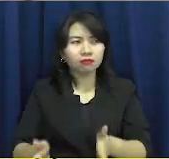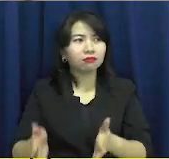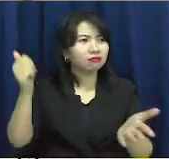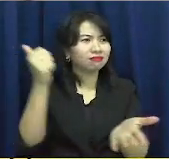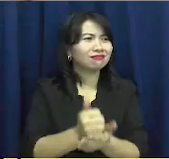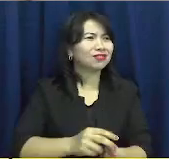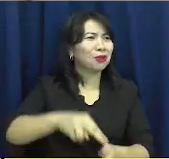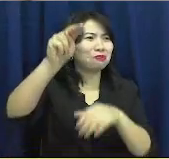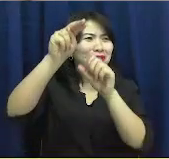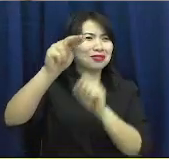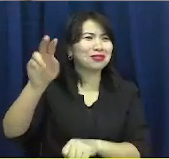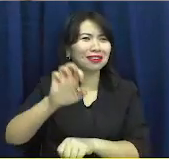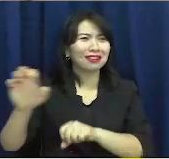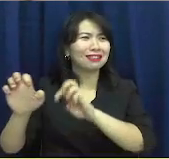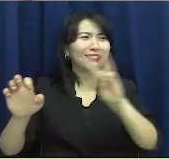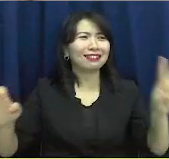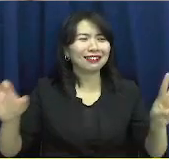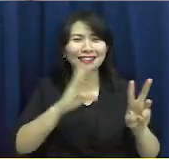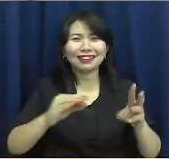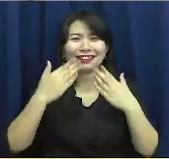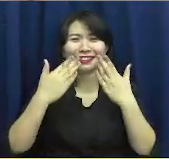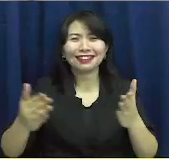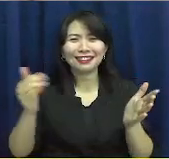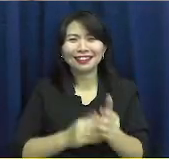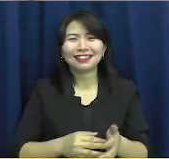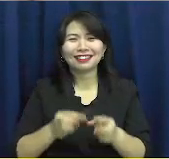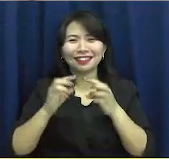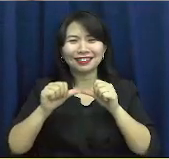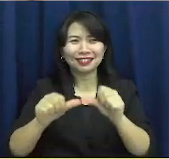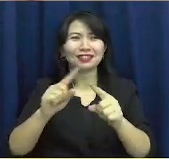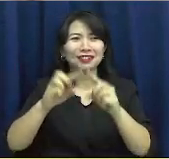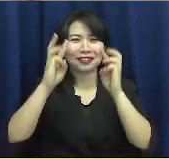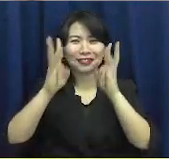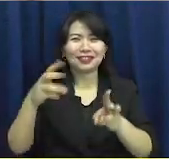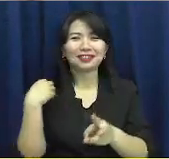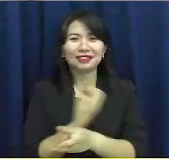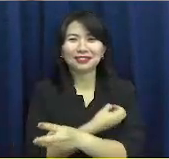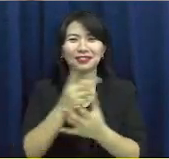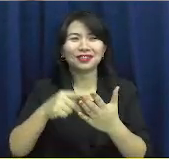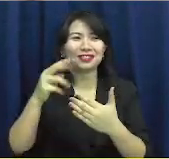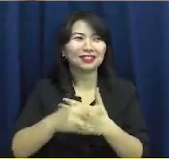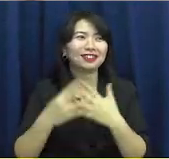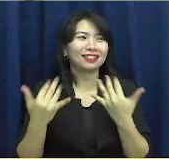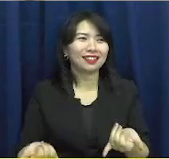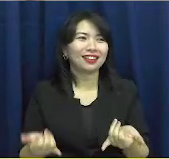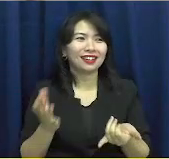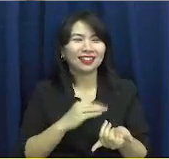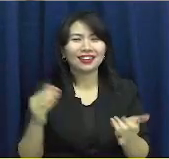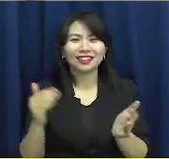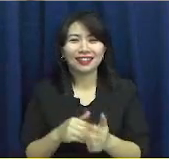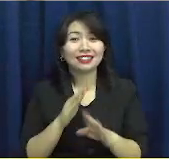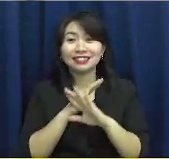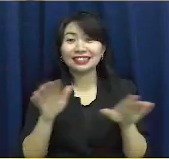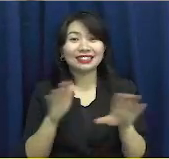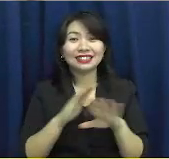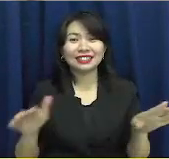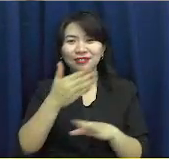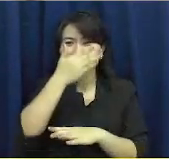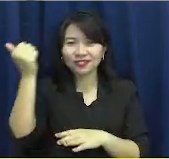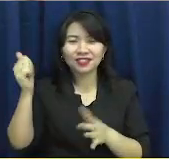Corner, maraming salamat po. At patuloy po kayong sumusubaybay sa ating pong programa po na ito. And wag na wag niyo pong